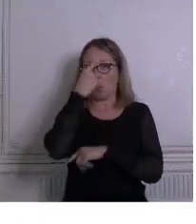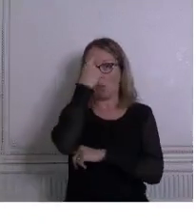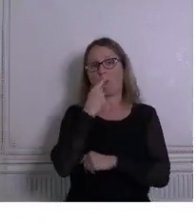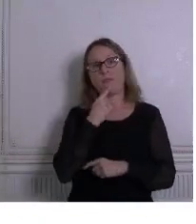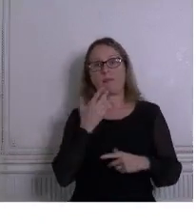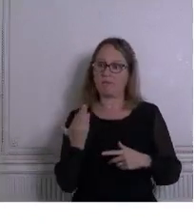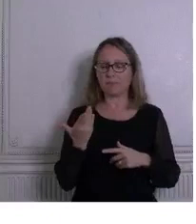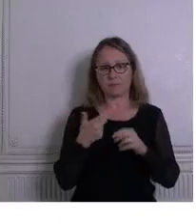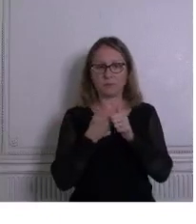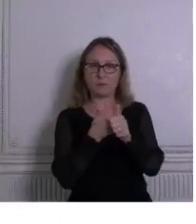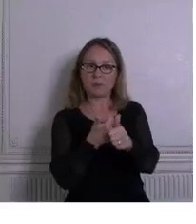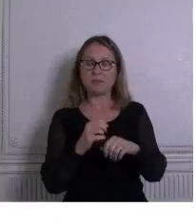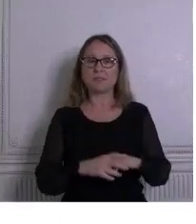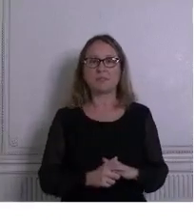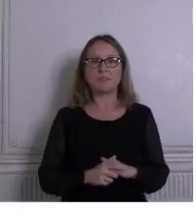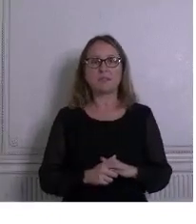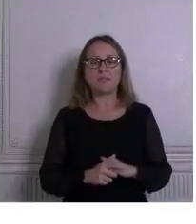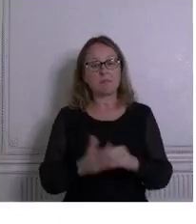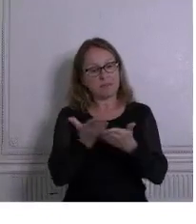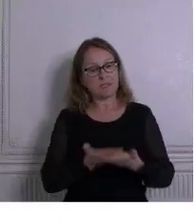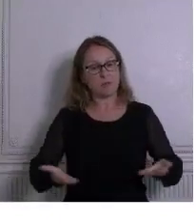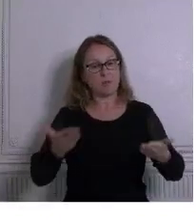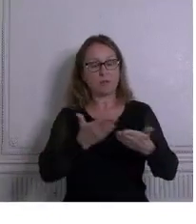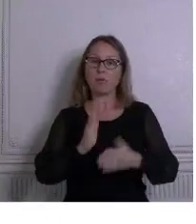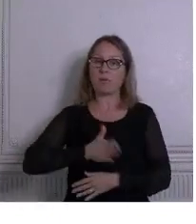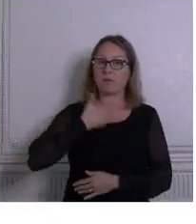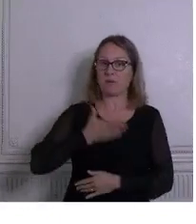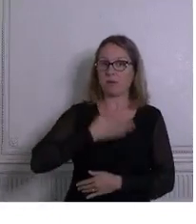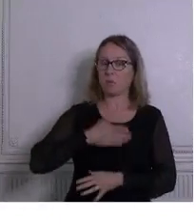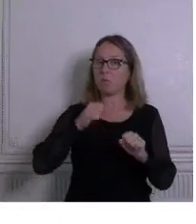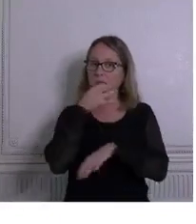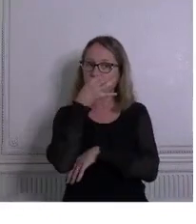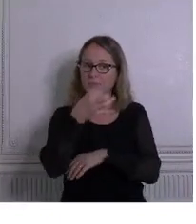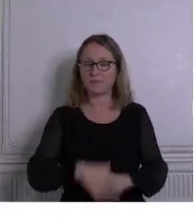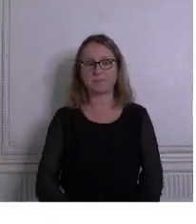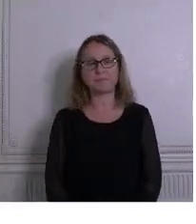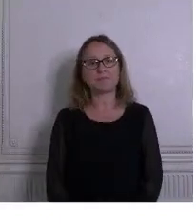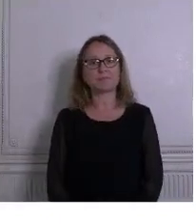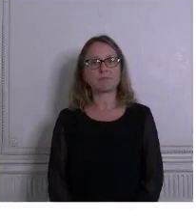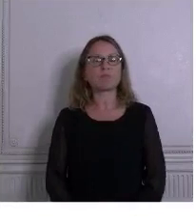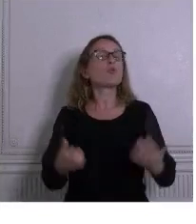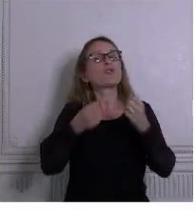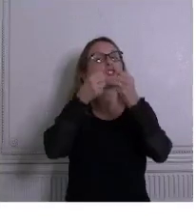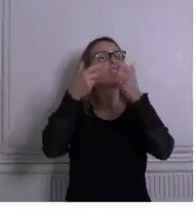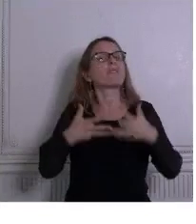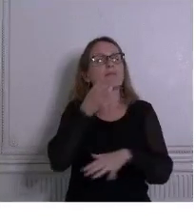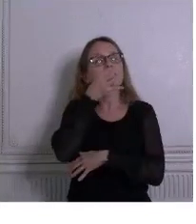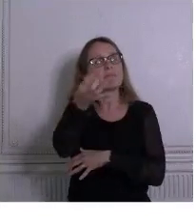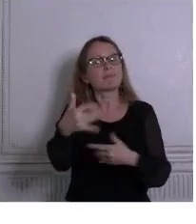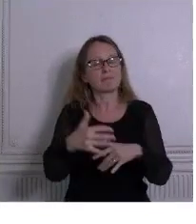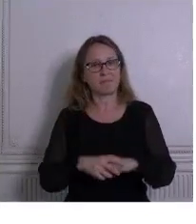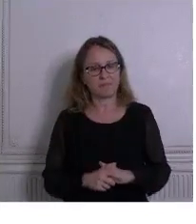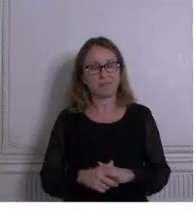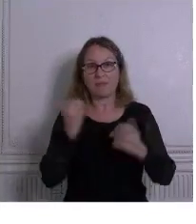mais pas simplement. Évidemment, il faudra pour cela que les marchés publics nous permettent de favoriser plus les circuits courts. On y arrive